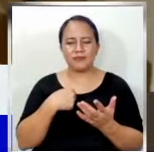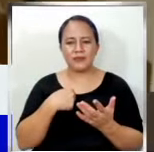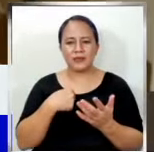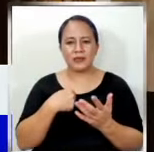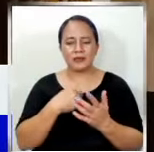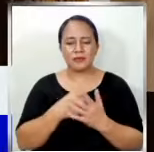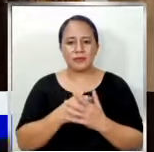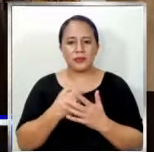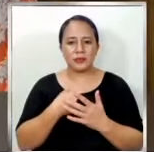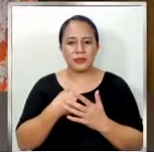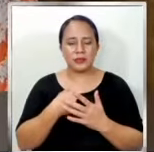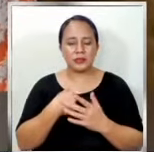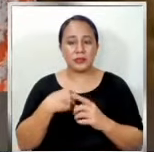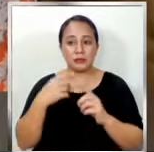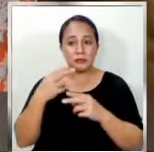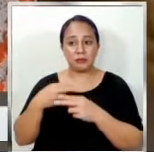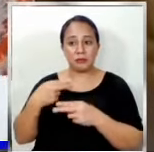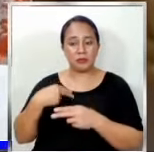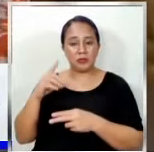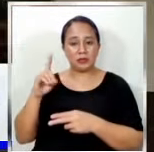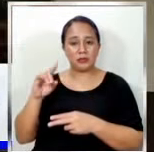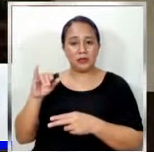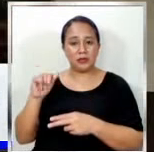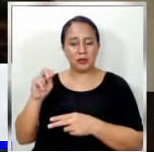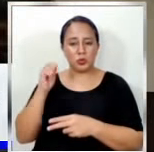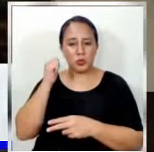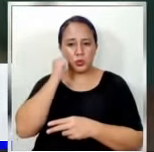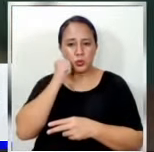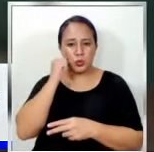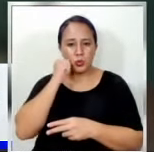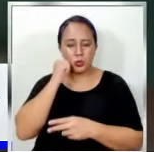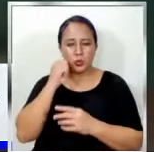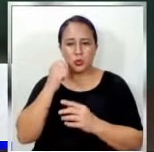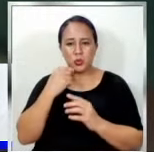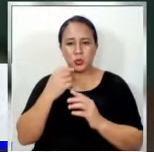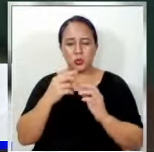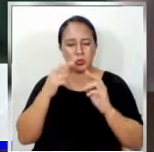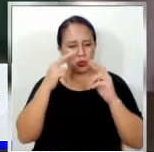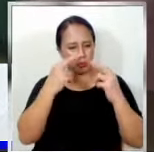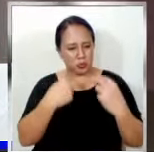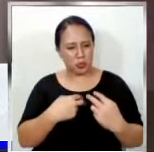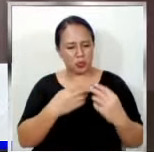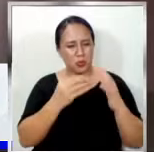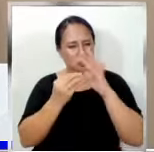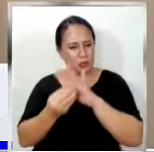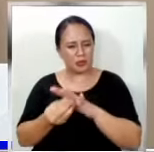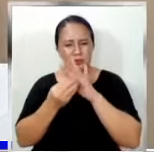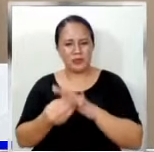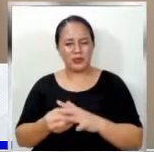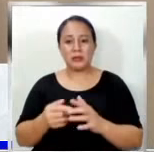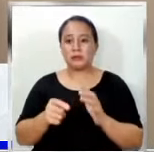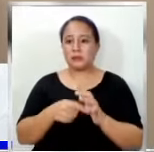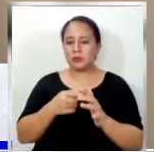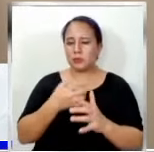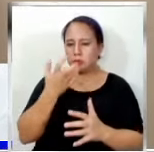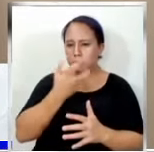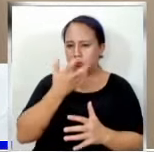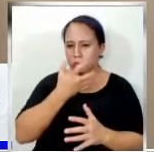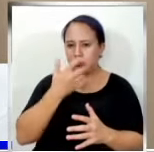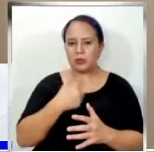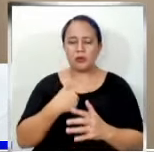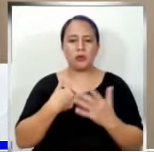Diane, hindi lang siya yung lagi siyang inaapi. May mga times na nagagalit siya or meron siyang ginagawa na